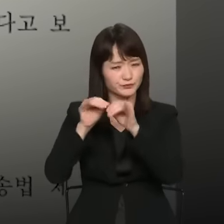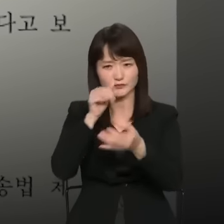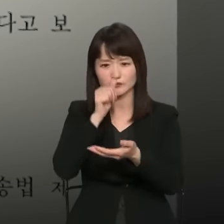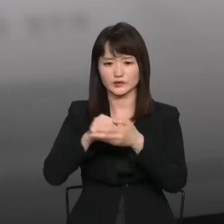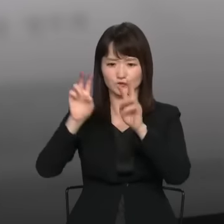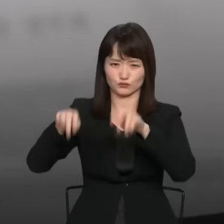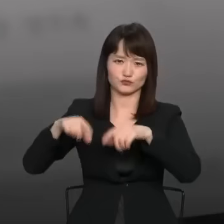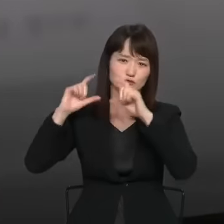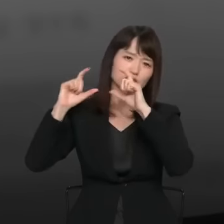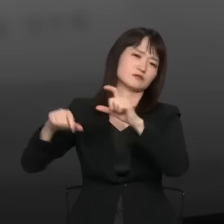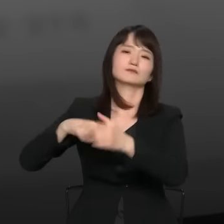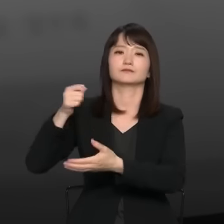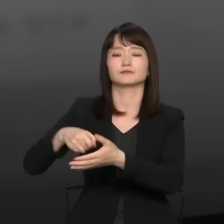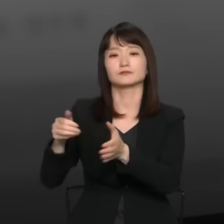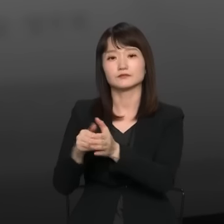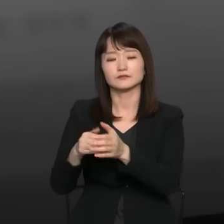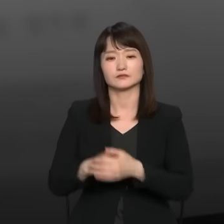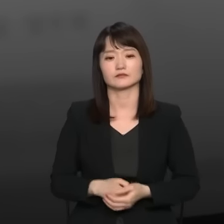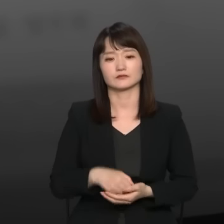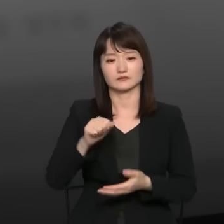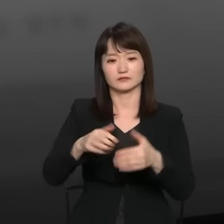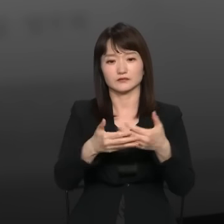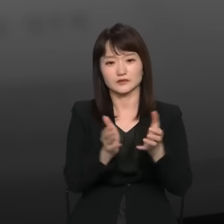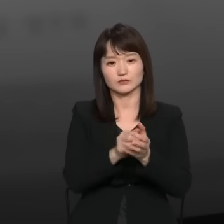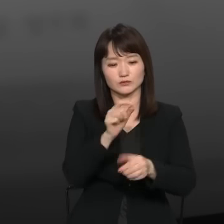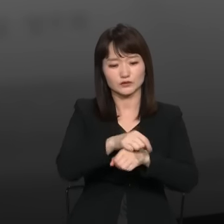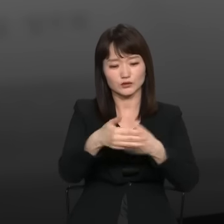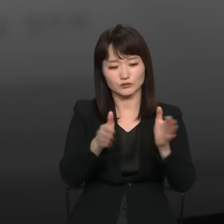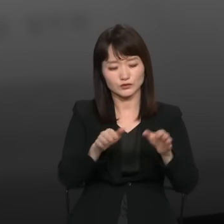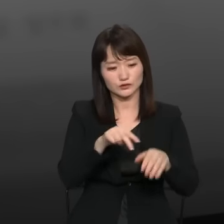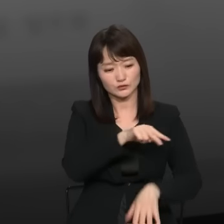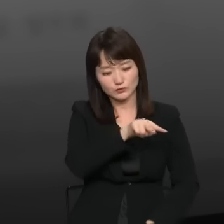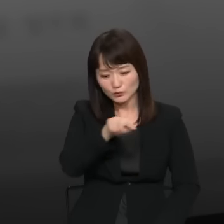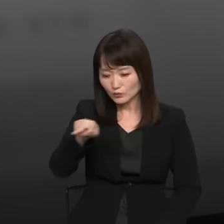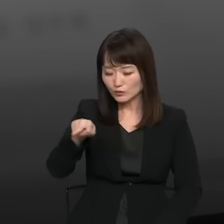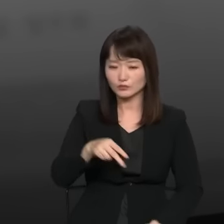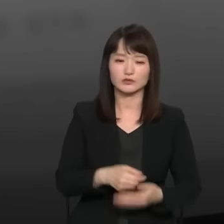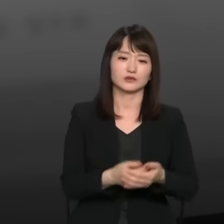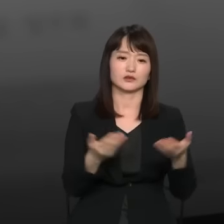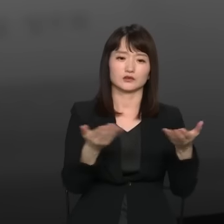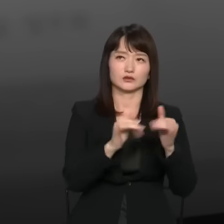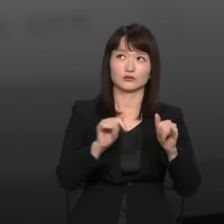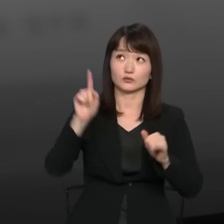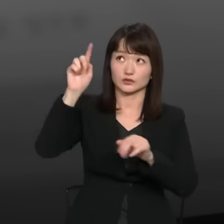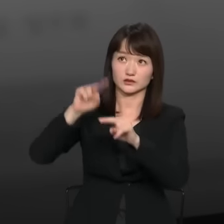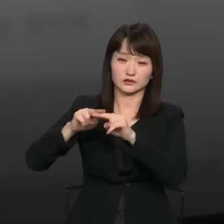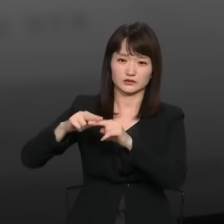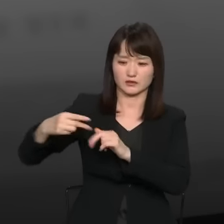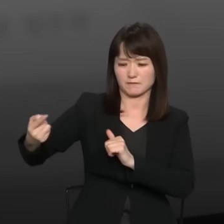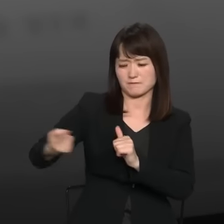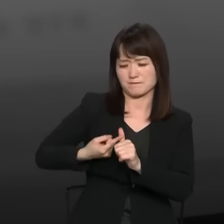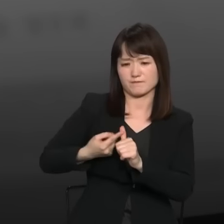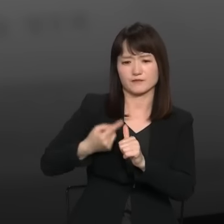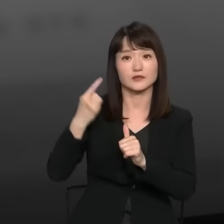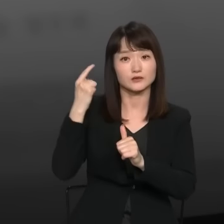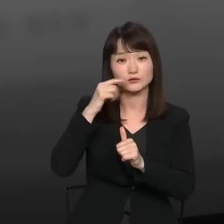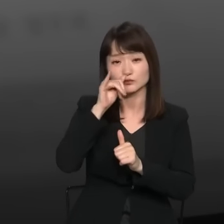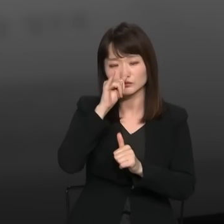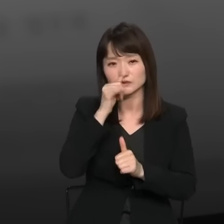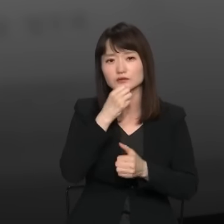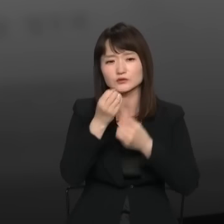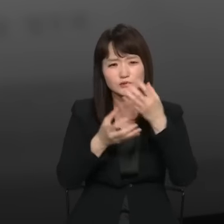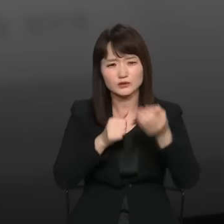편결했습니다. 재판부는 사무실 크기로 비춰볼 때 사무실 내 모든 직원들이 상사의 욕설을 들을 수 있었다는 진술을